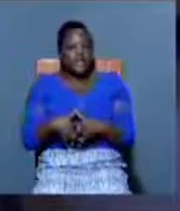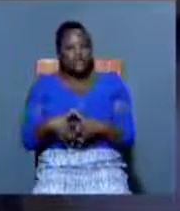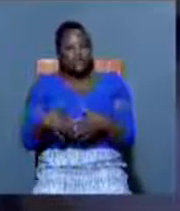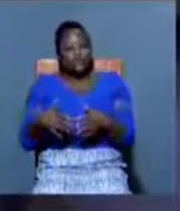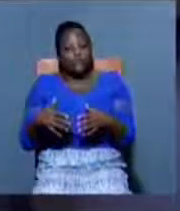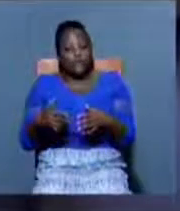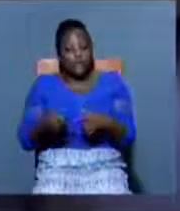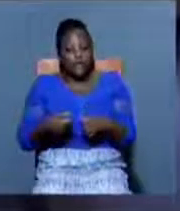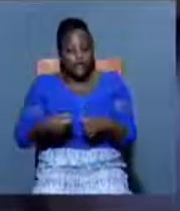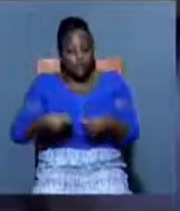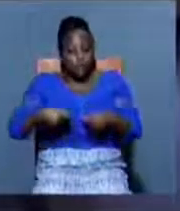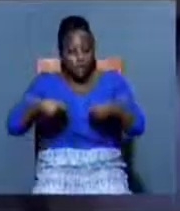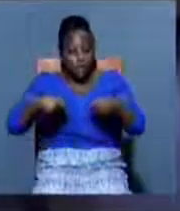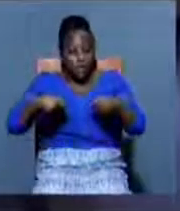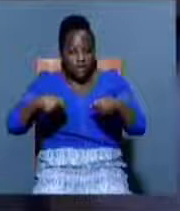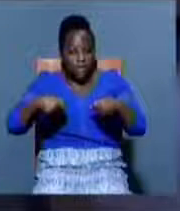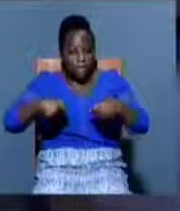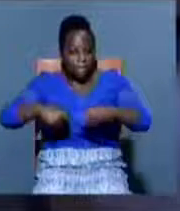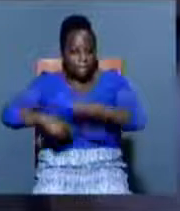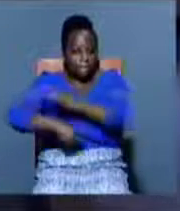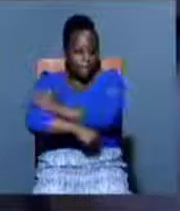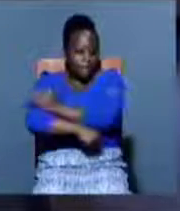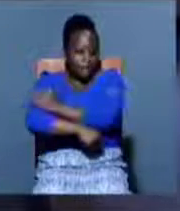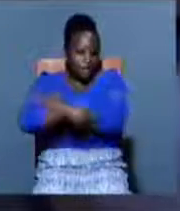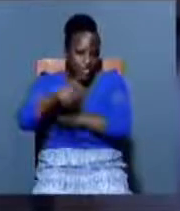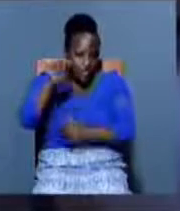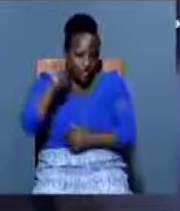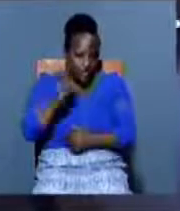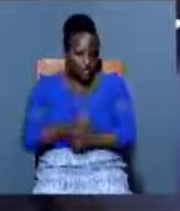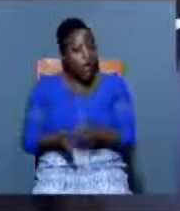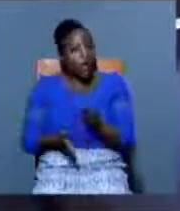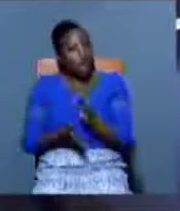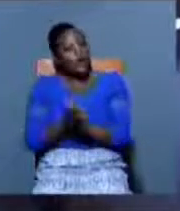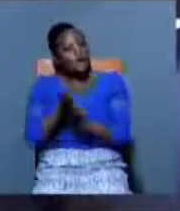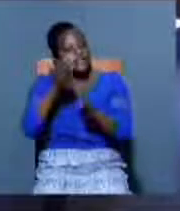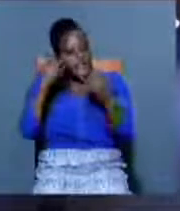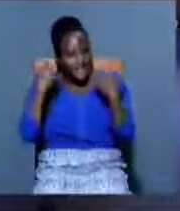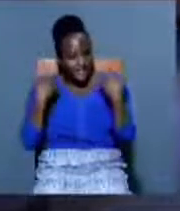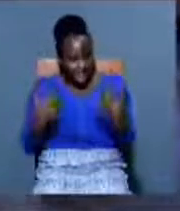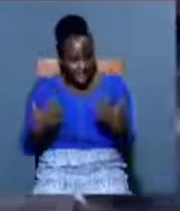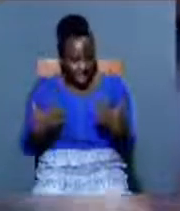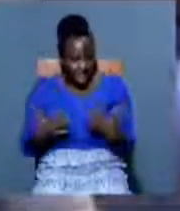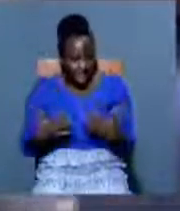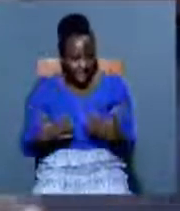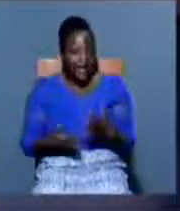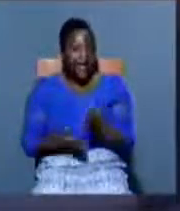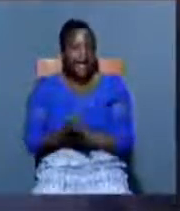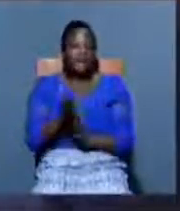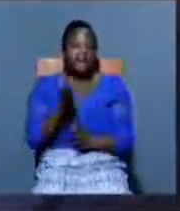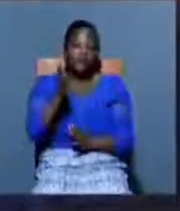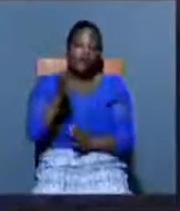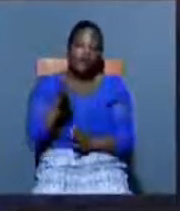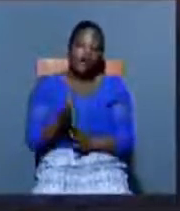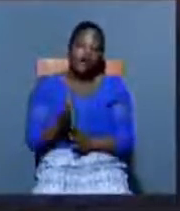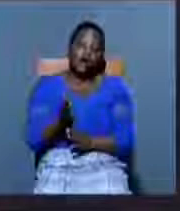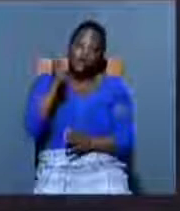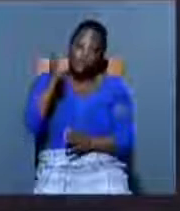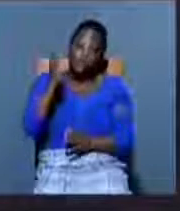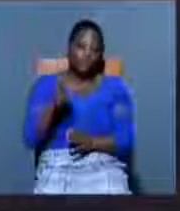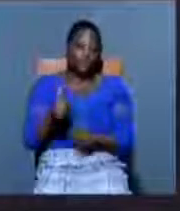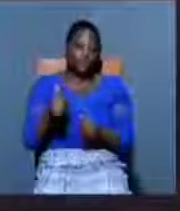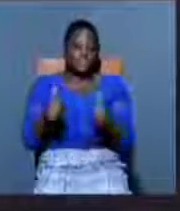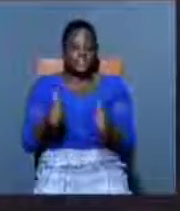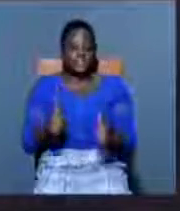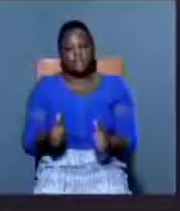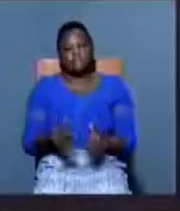uwe mbabe mwenyewe? Kama unataka uwe mbabe mwenyewe, kuanzia sasa na wewe kuwa Mungu jitegemee, sababisha vilivyokuwa